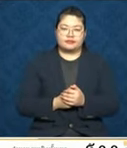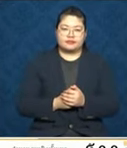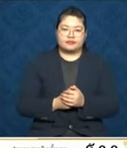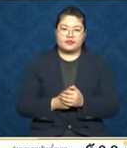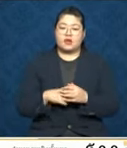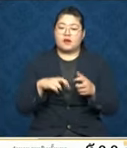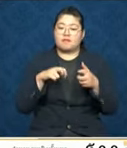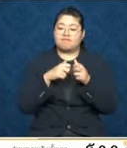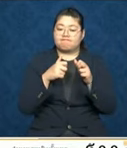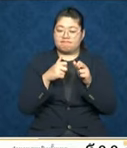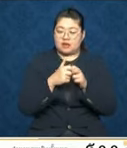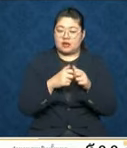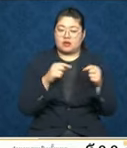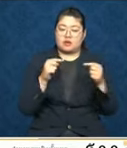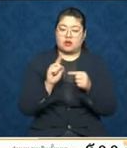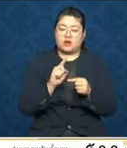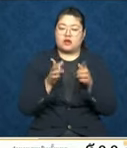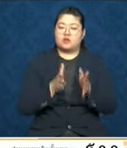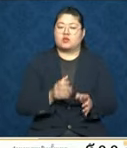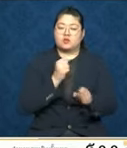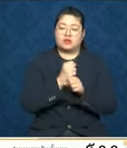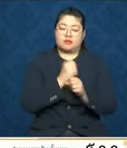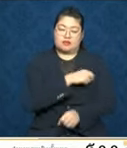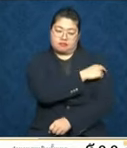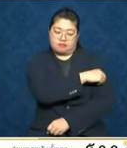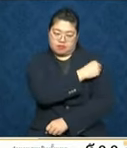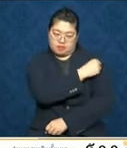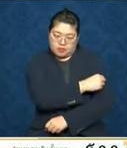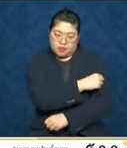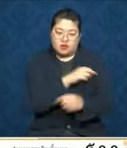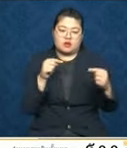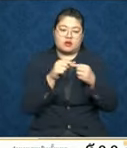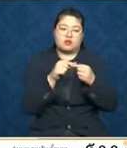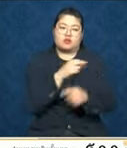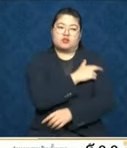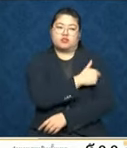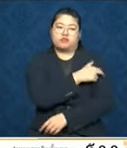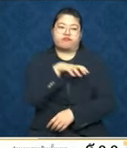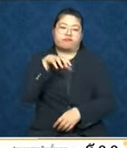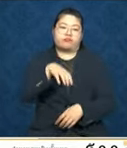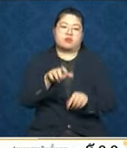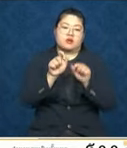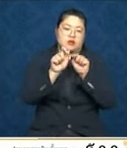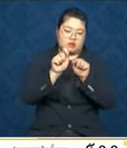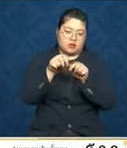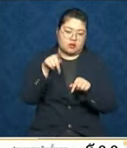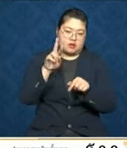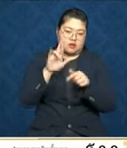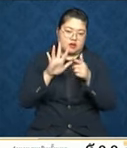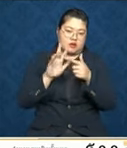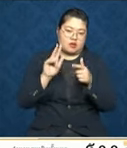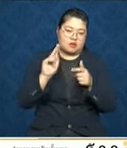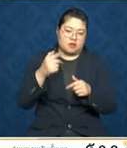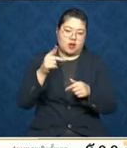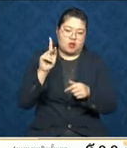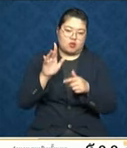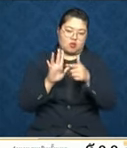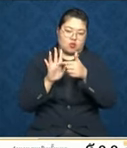แก้ปัญหาการขาดแคลนบุคลากรทางการแพทย์ของโรงพยาบาลอำเภอปรางกู่จังหวัดศรีสะเก